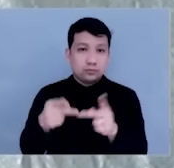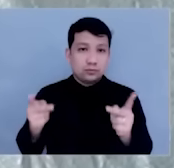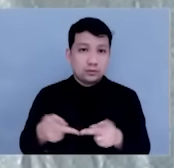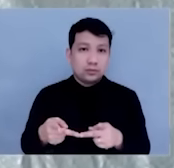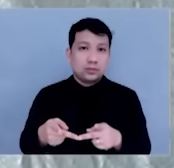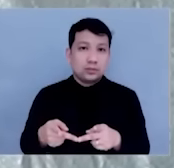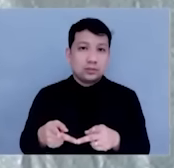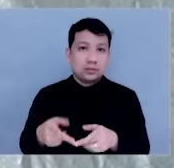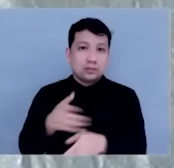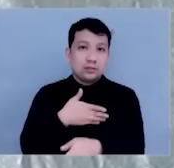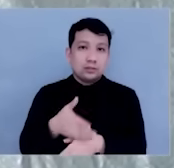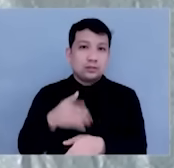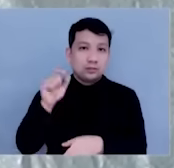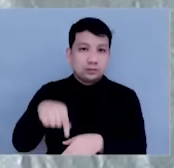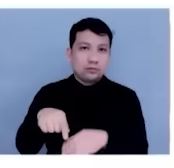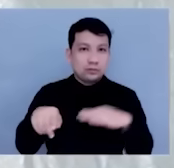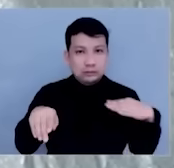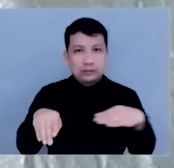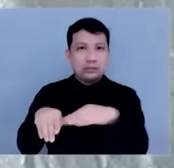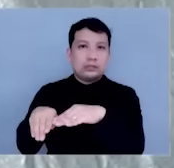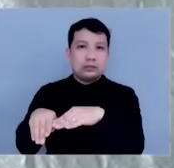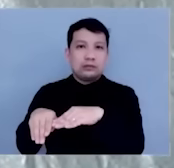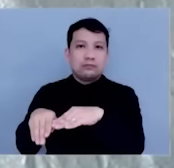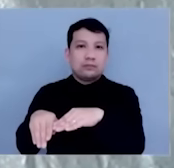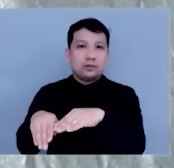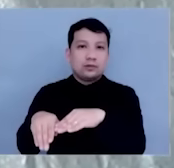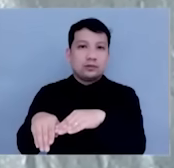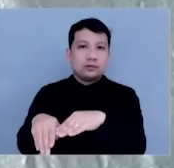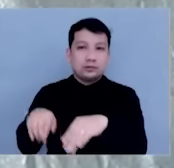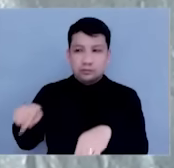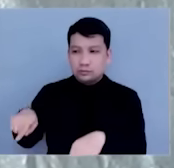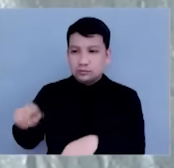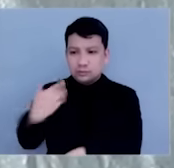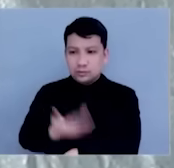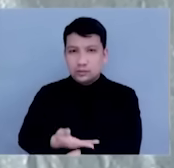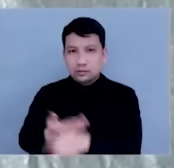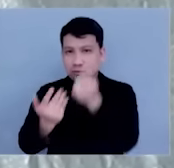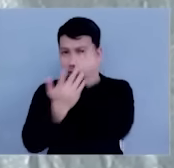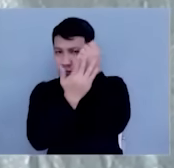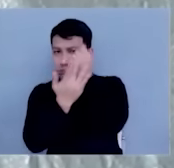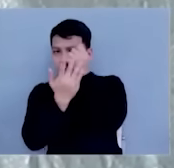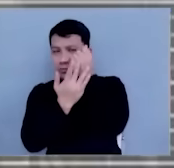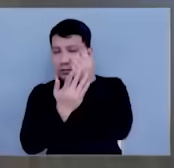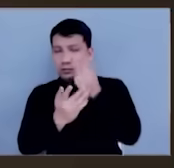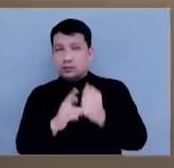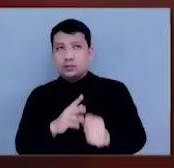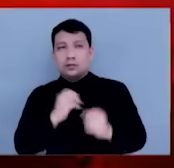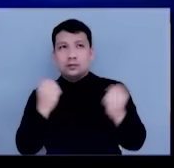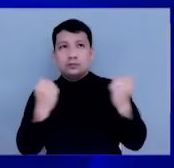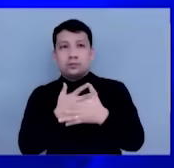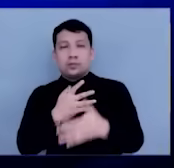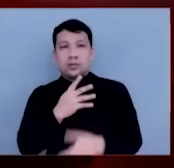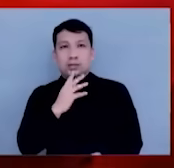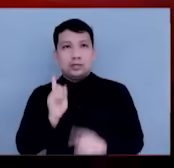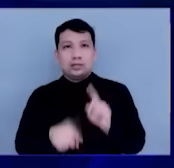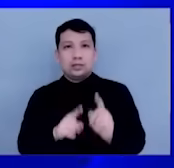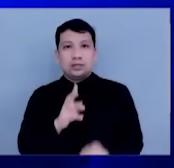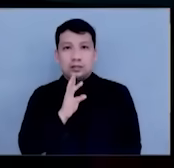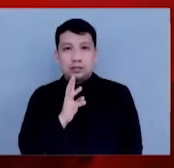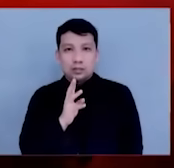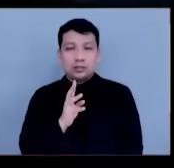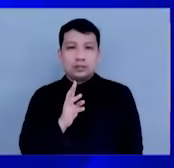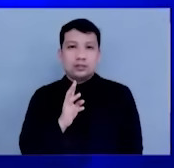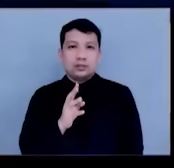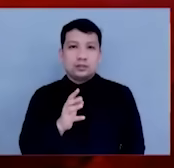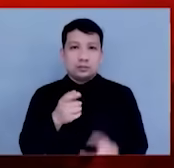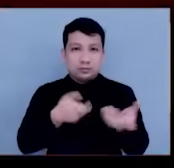nakakanta nila. Sila po matutumbok na sa sakyan. Ito yung isang anak ko na trome. Tatakot po siya, hindi siya makapagsalita. Mabilis din tumakas ang